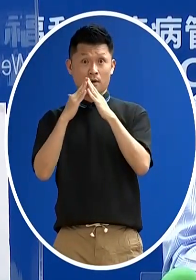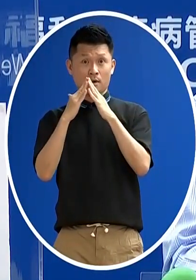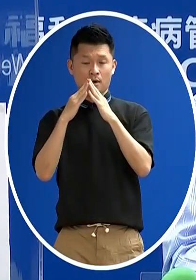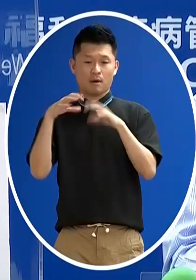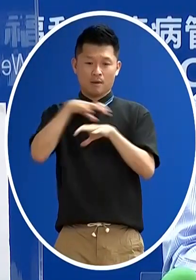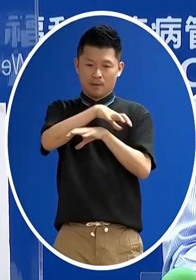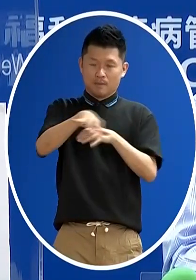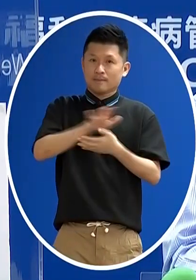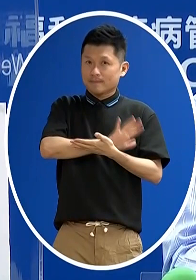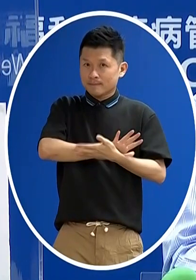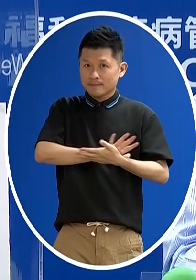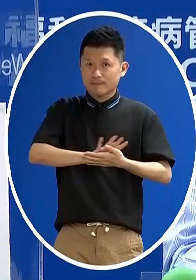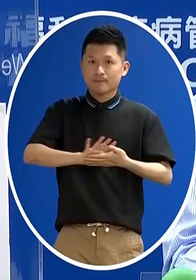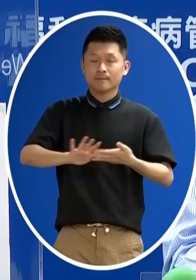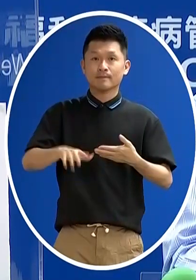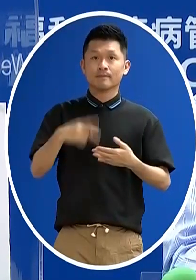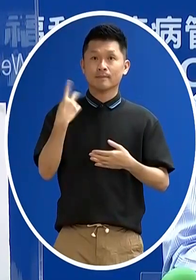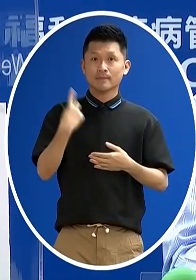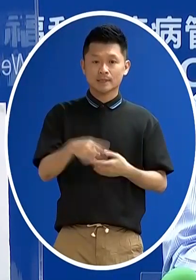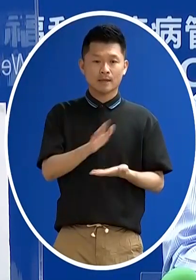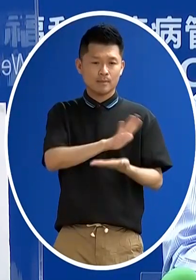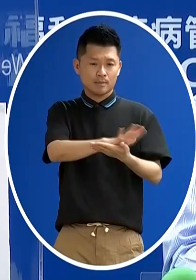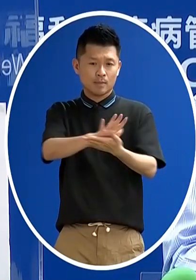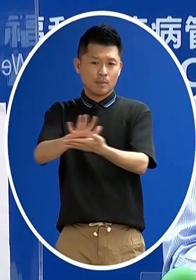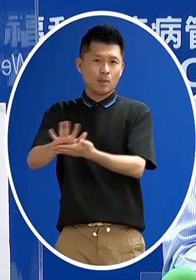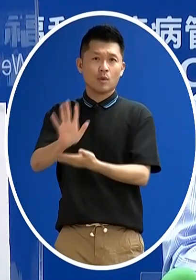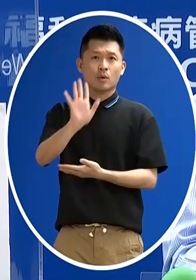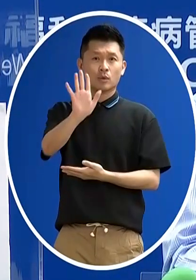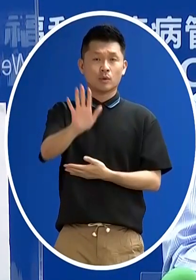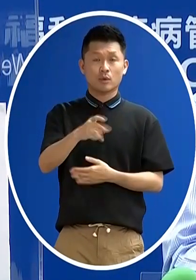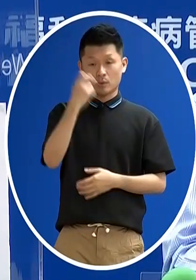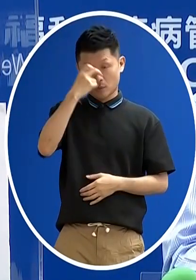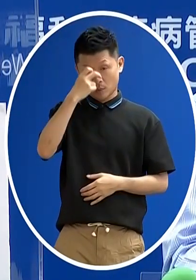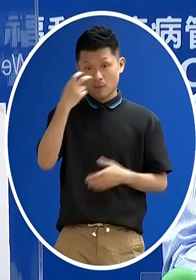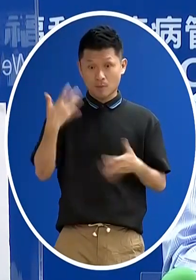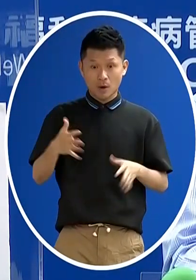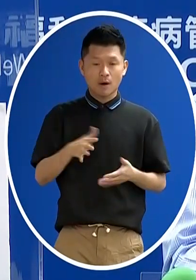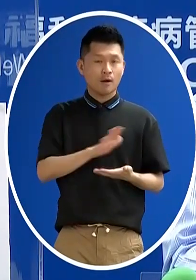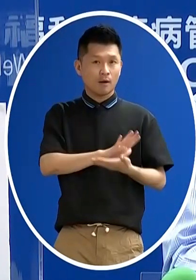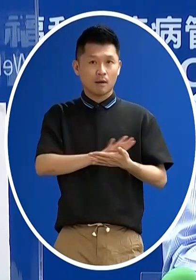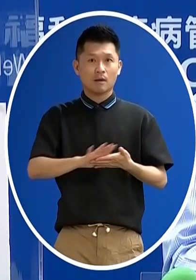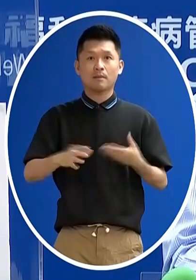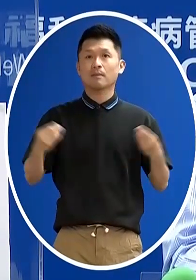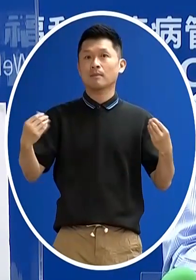所以他把整个范围做得很大。那另外，好像对于社区哈，他有做环境的裁剪，好，那目前环境的裁剪大概就是有35处嘛哈。那35处的裁剪都是阴性，好，那等到清消完毕，他会再做一次，那确保这个环境的安全，让这些居家隔离者如果再回到家园的时候，啊，是有一个比较干净哈，而且被清消过，而且再被检验过的一个环境。